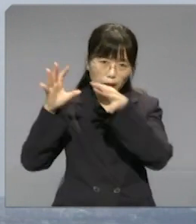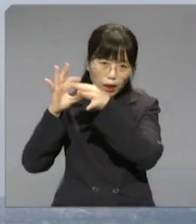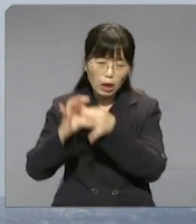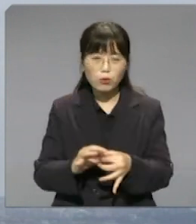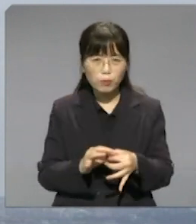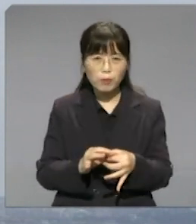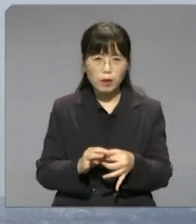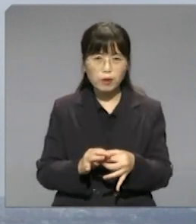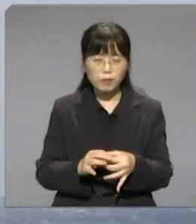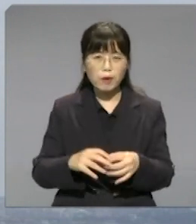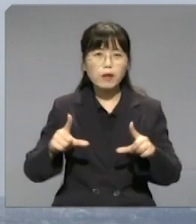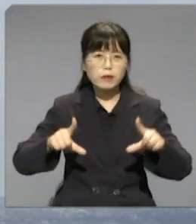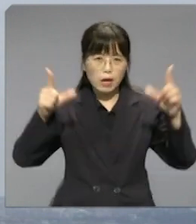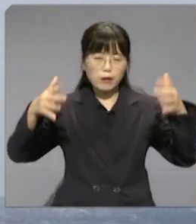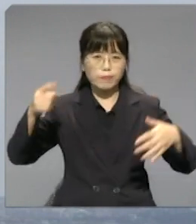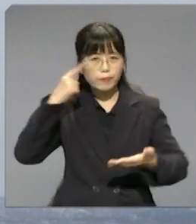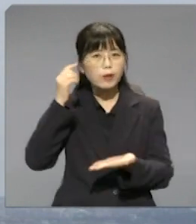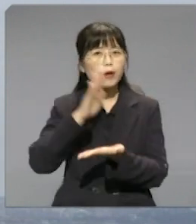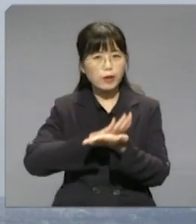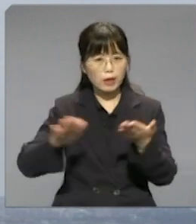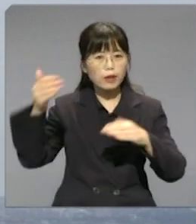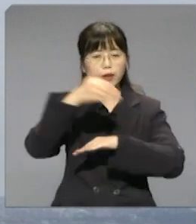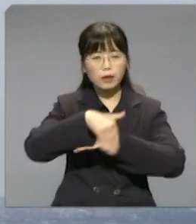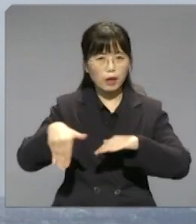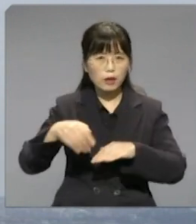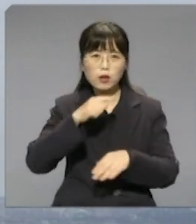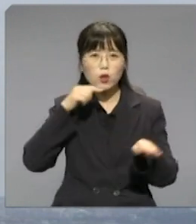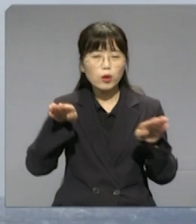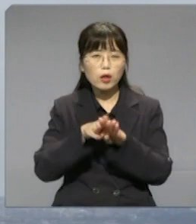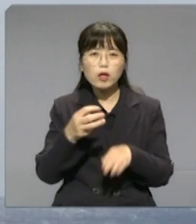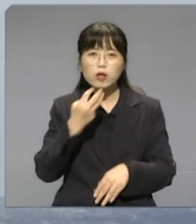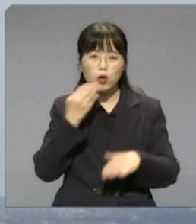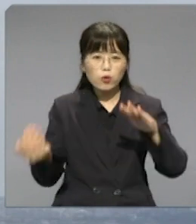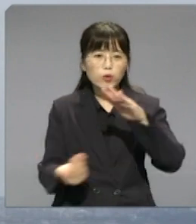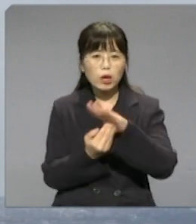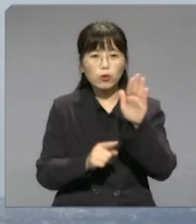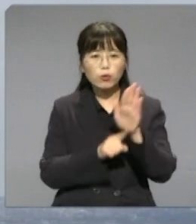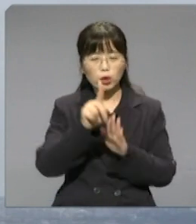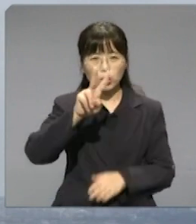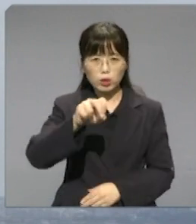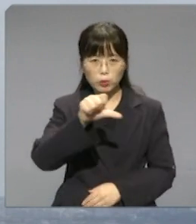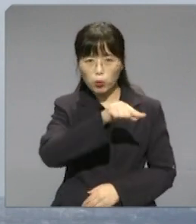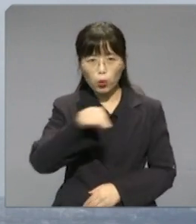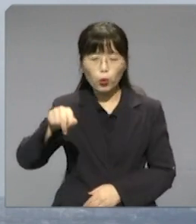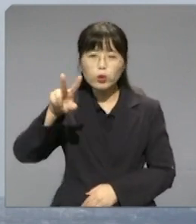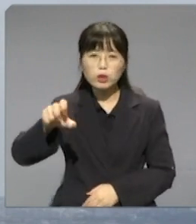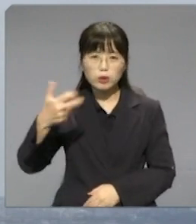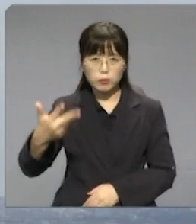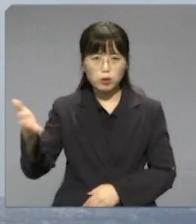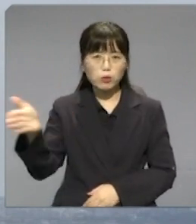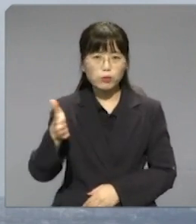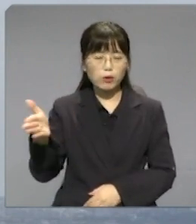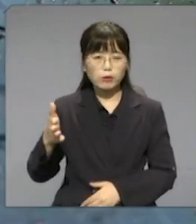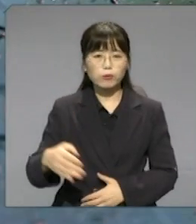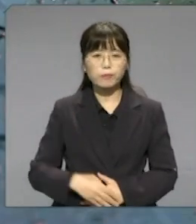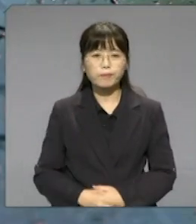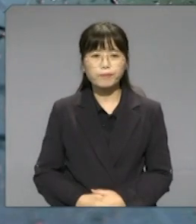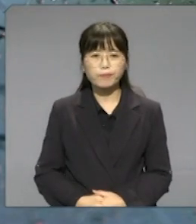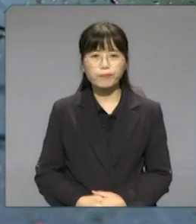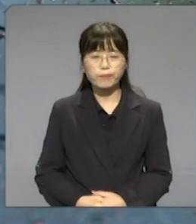계속되며 전반적으로 날은 선선할 전망입니다. 일요일까지 서울 최고 기온 25도에서 27도 선에